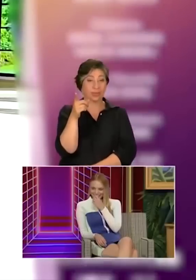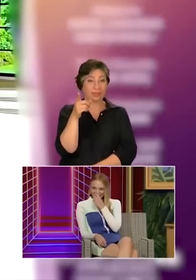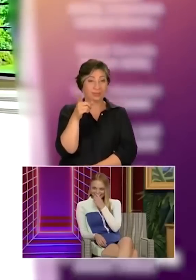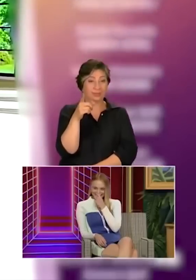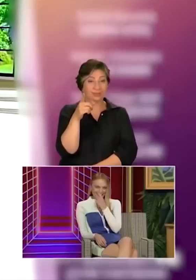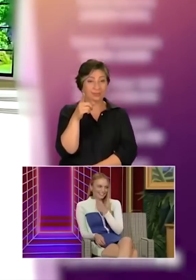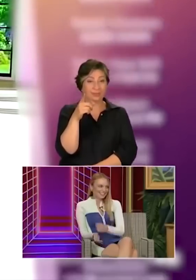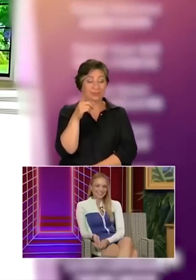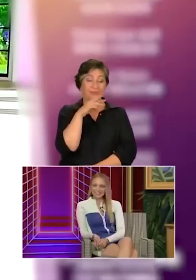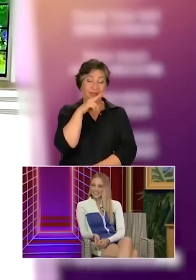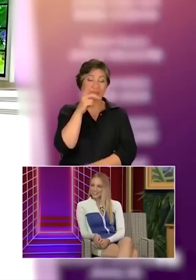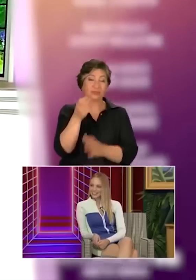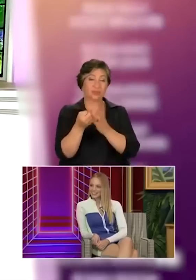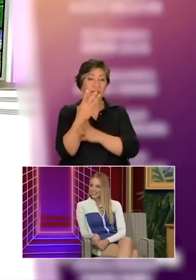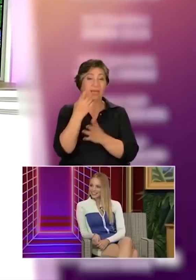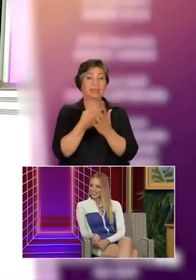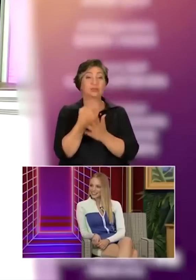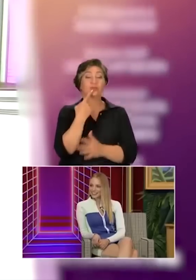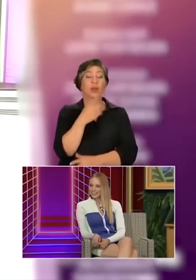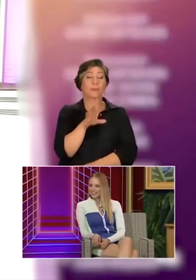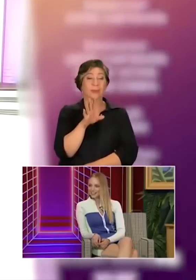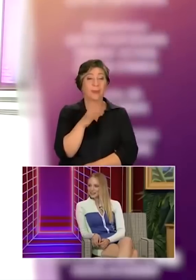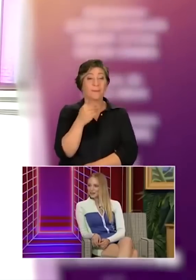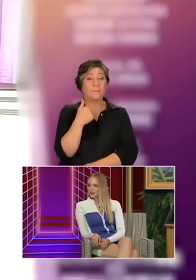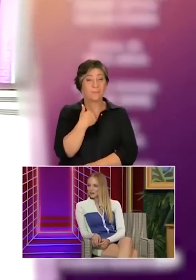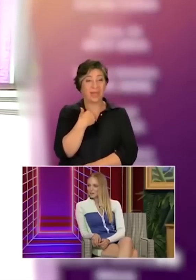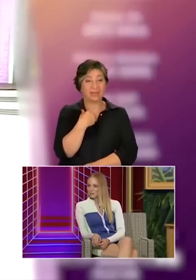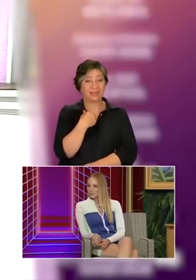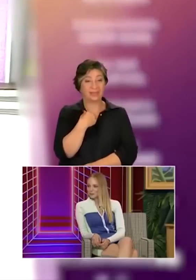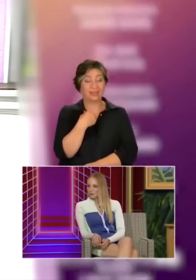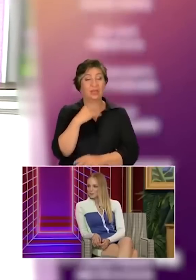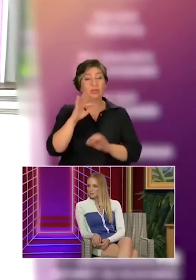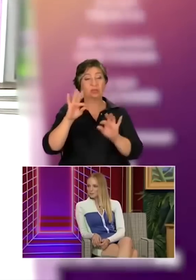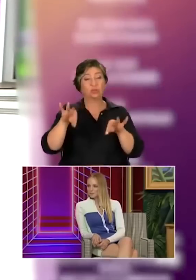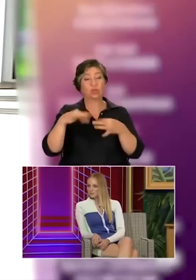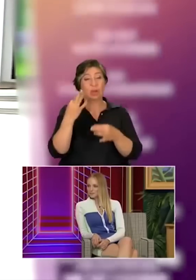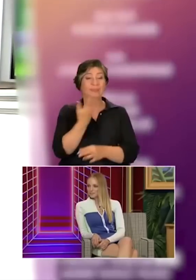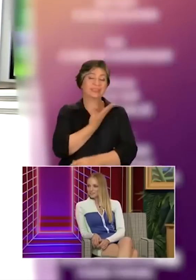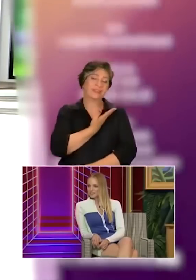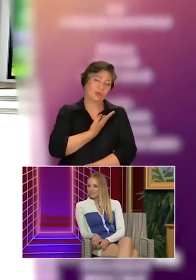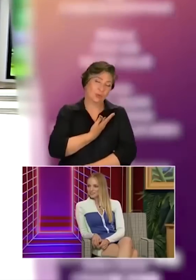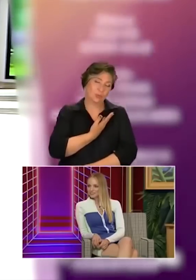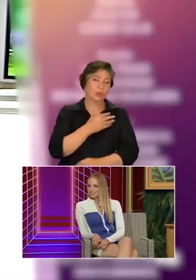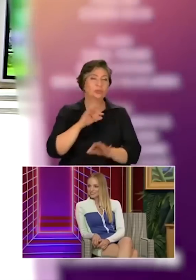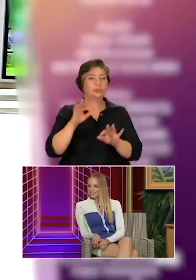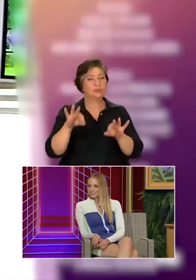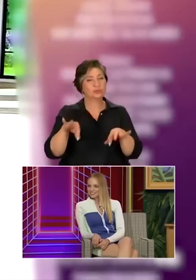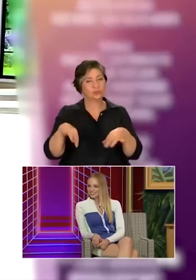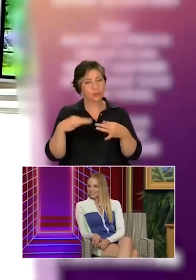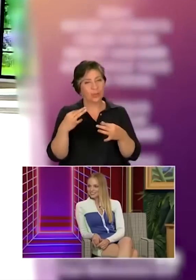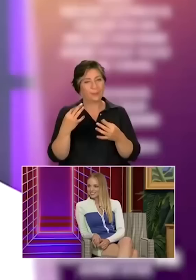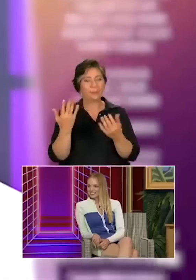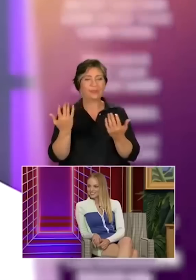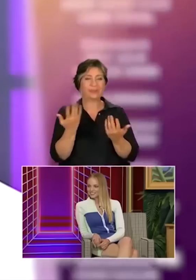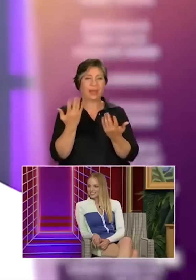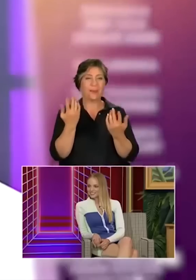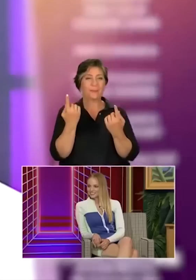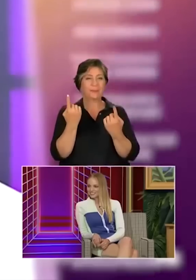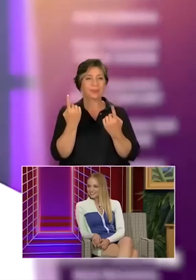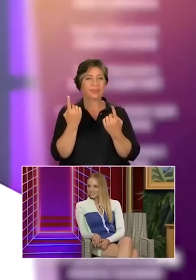yani, adını vermeyeyim. Ben çorap seviyorum. Çorap daha